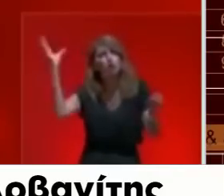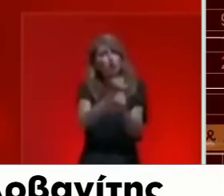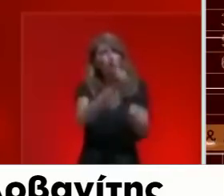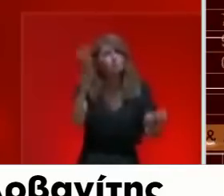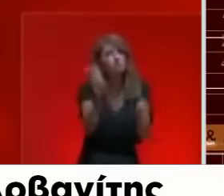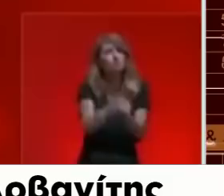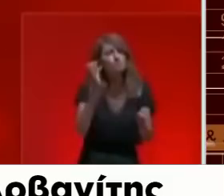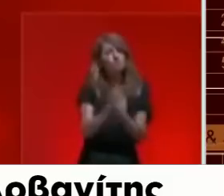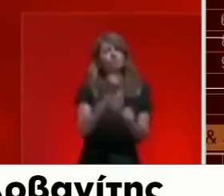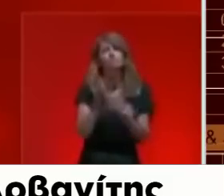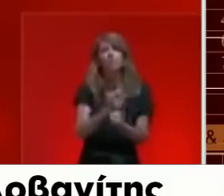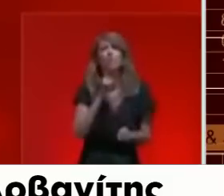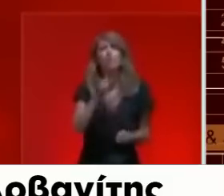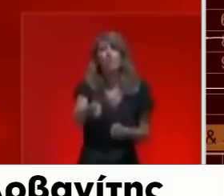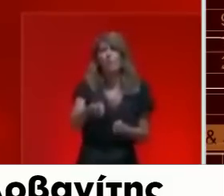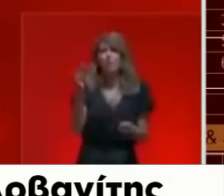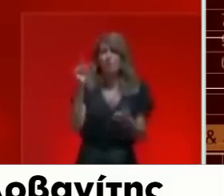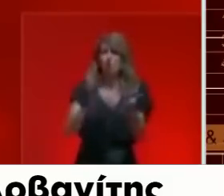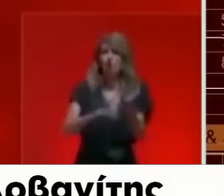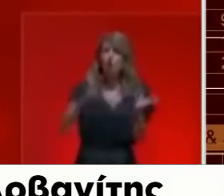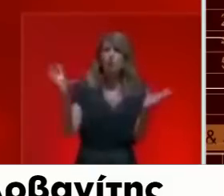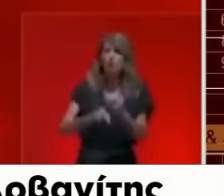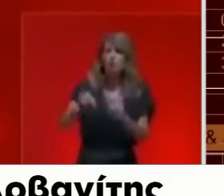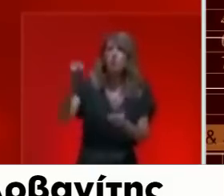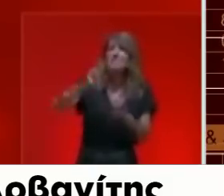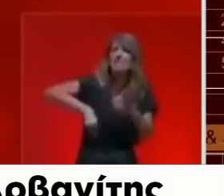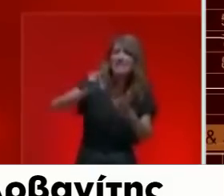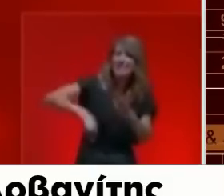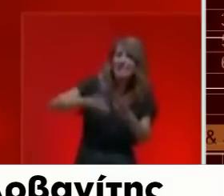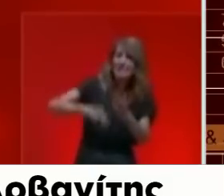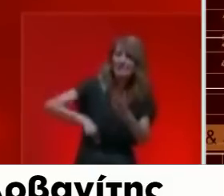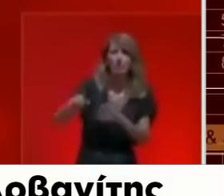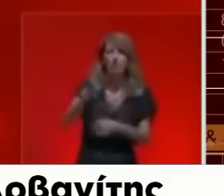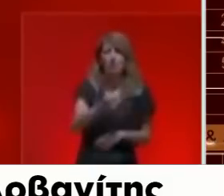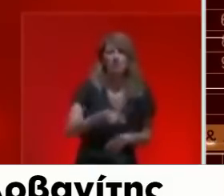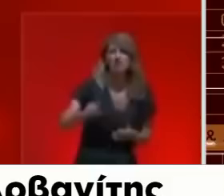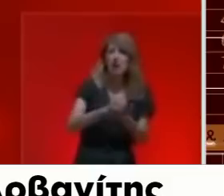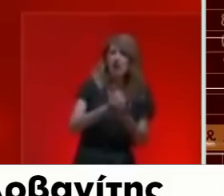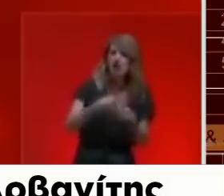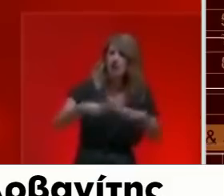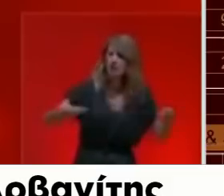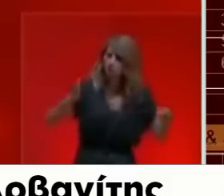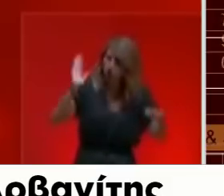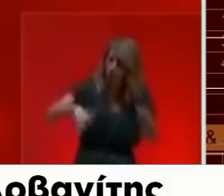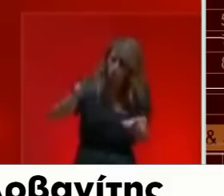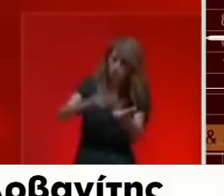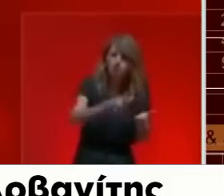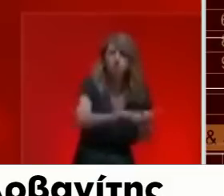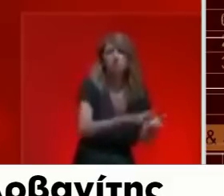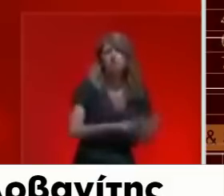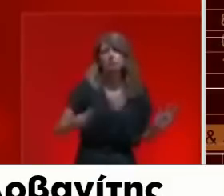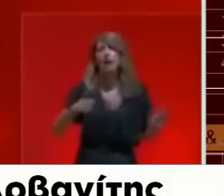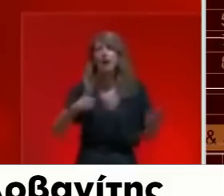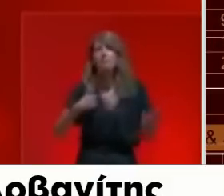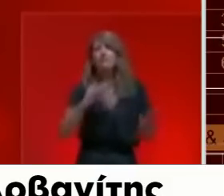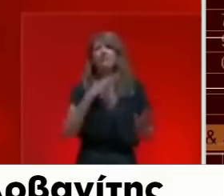Δεν μπορώ να το εκτιμήσω. Όπως δεν μπορώ να εκτιμήσω και αυτές τις φήμες που ακούω για τις δημοσκοπήσεις, γιατί ποιος είναι αυτός, γιατί όταν κάνω